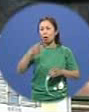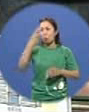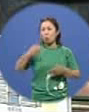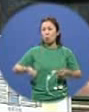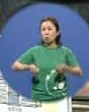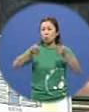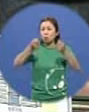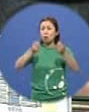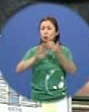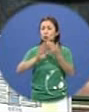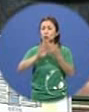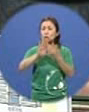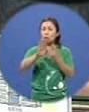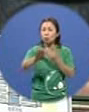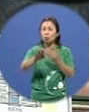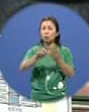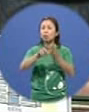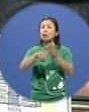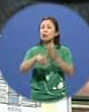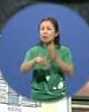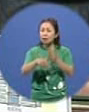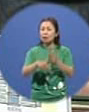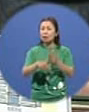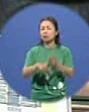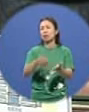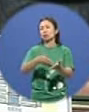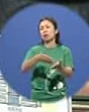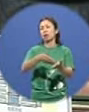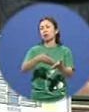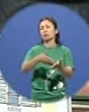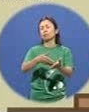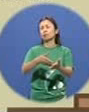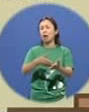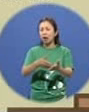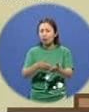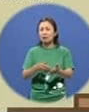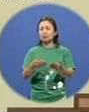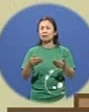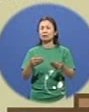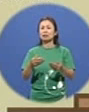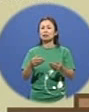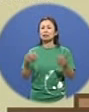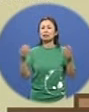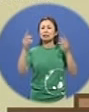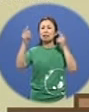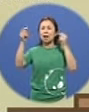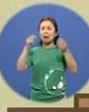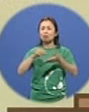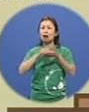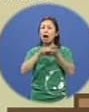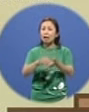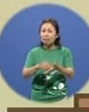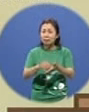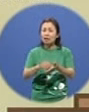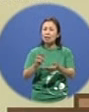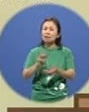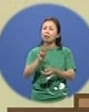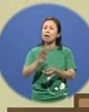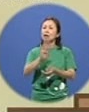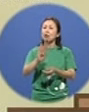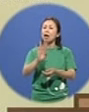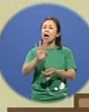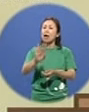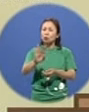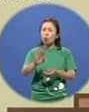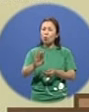てはいそれで就職の時期今から3年後4年後になったらあなたのところに情報が欲しいかとああ